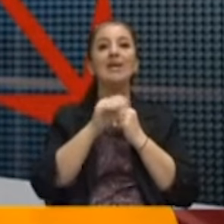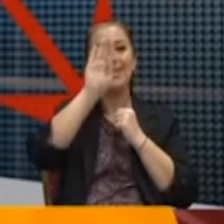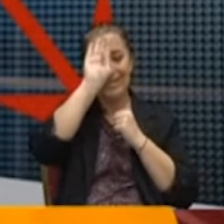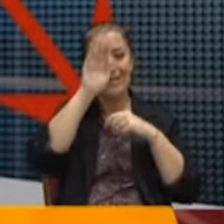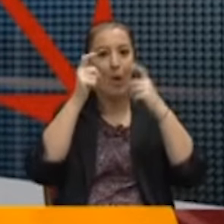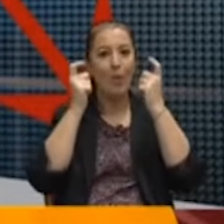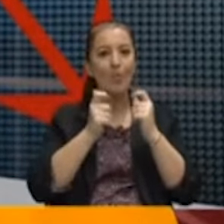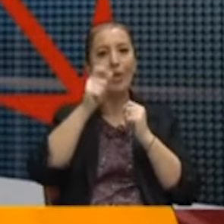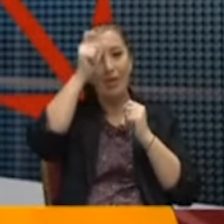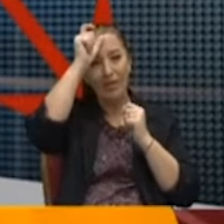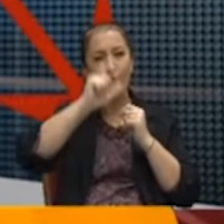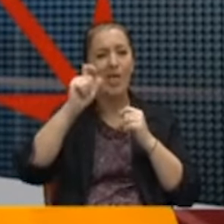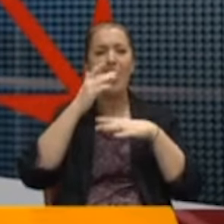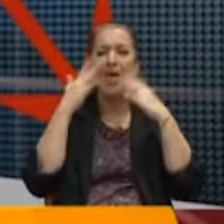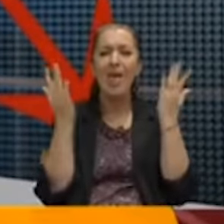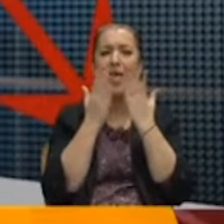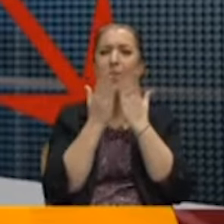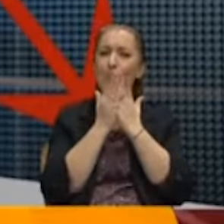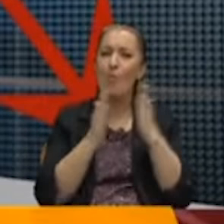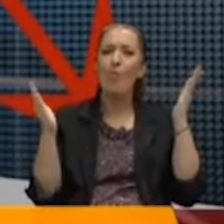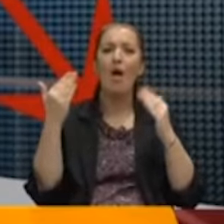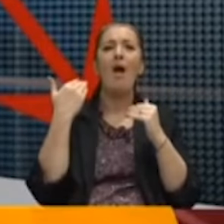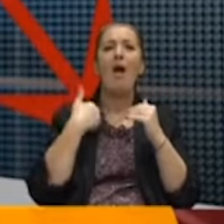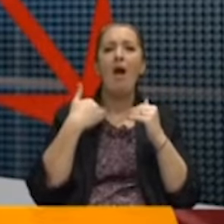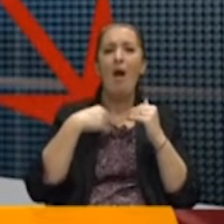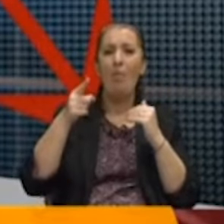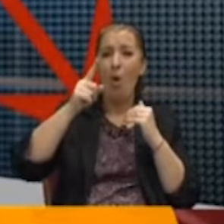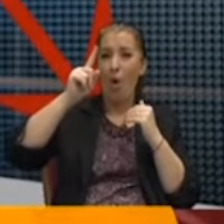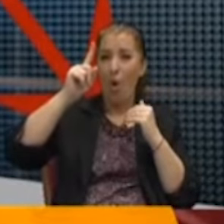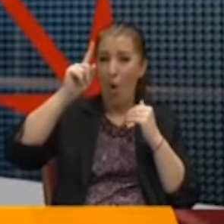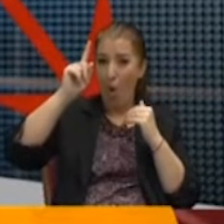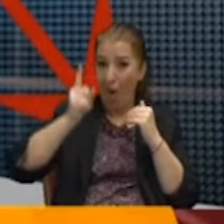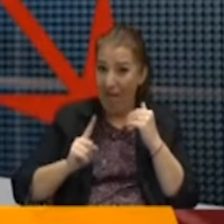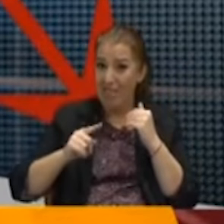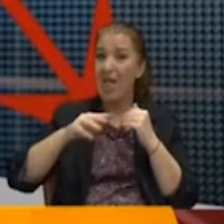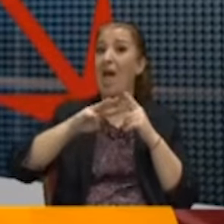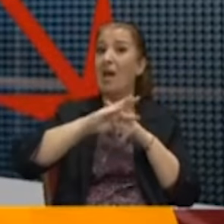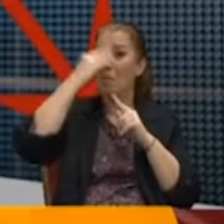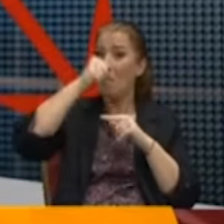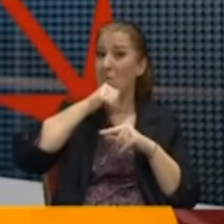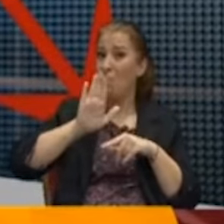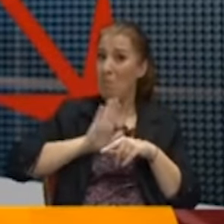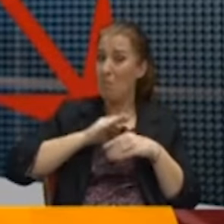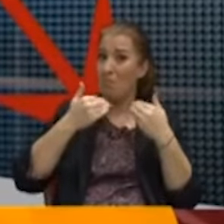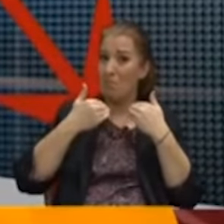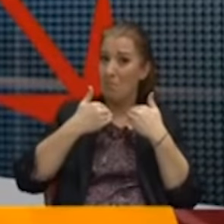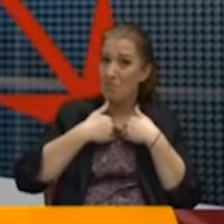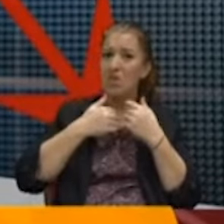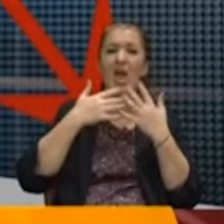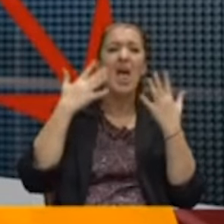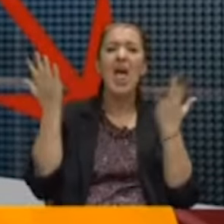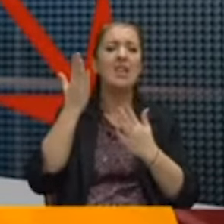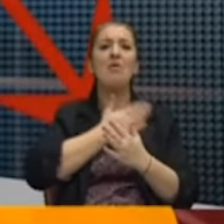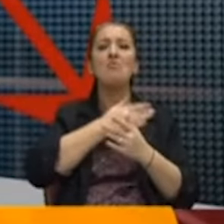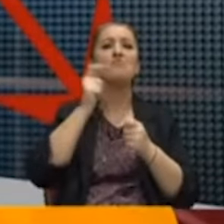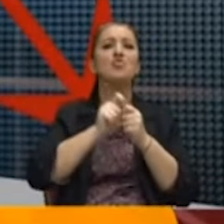İstanbul'un Türkiye'nin en büyük kamu kurumunu yöneten Ekrem İmamoğlu'nun safi ön plandaki işidir. Bunu da